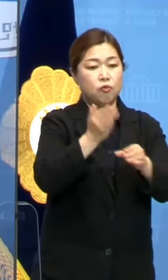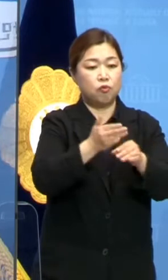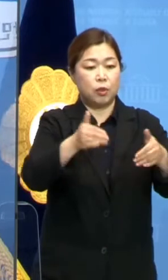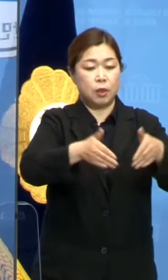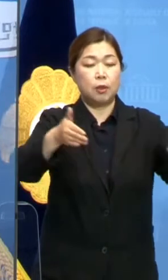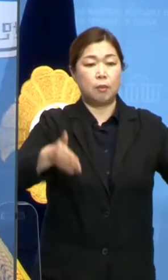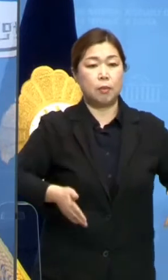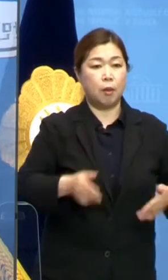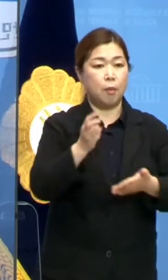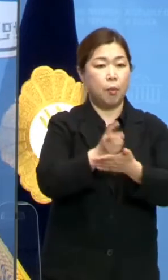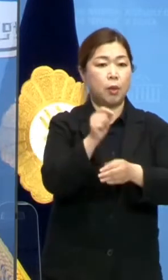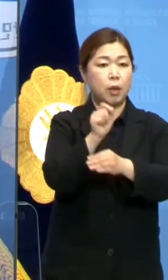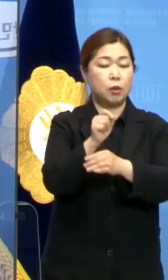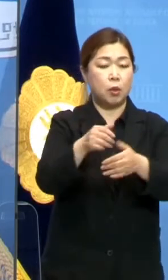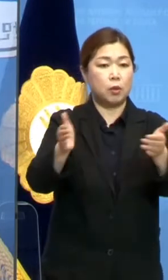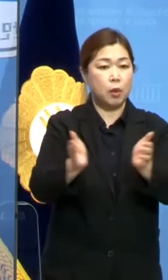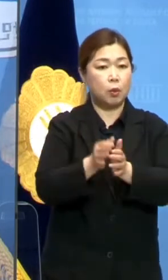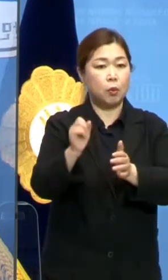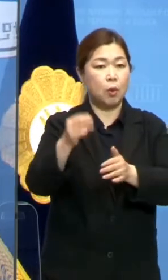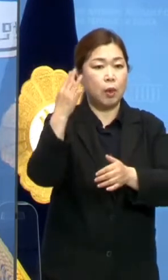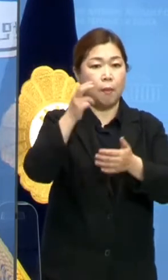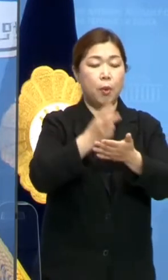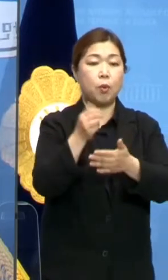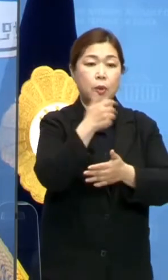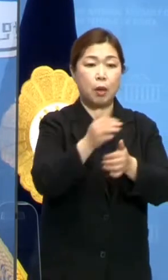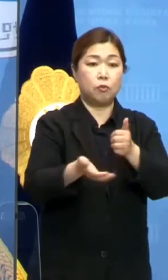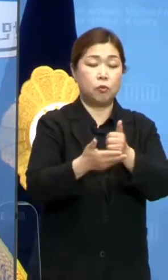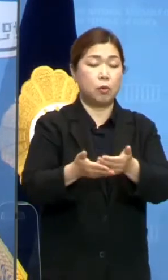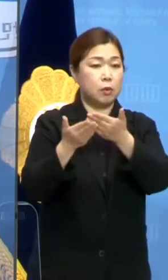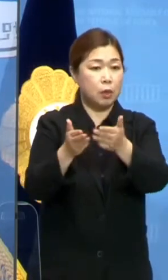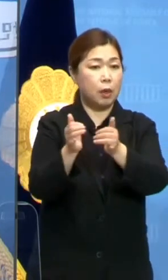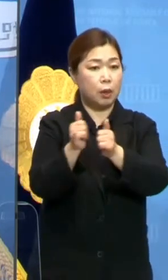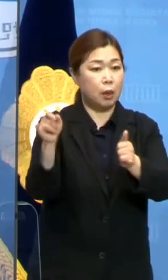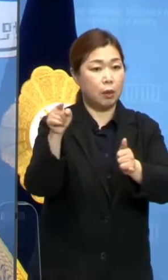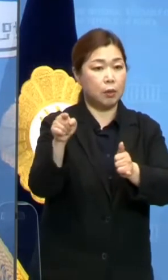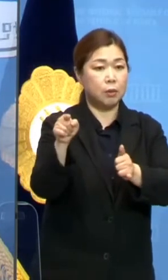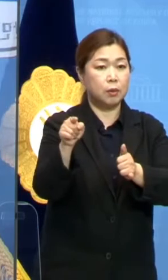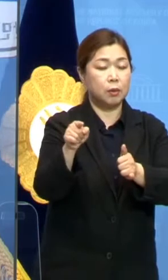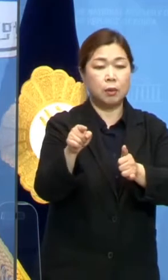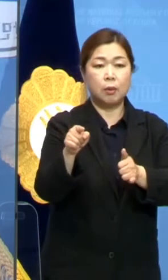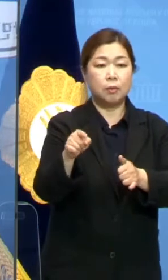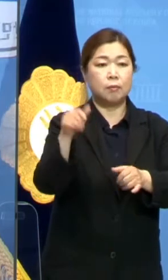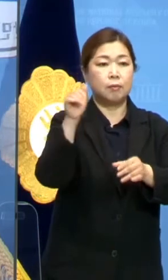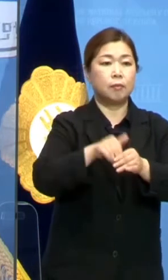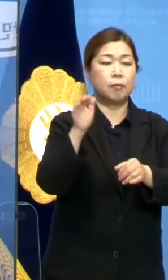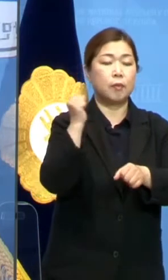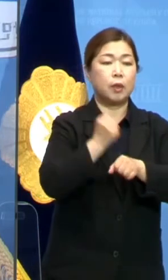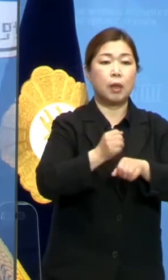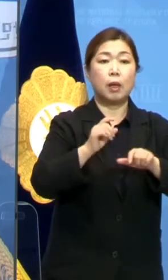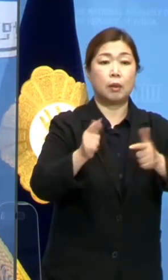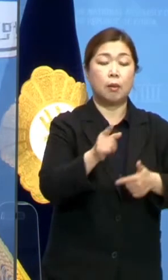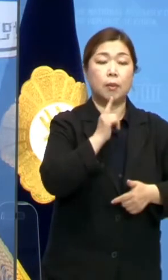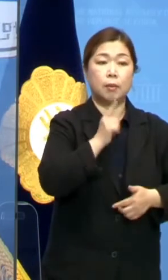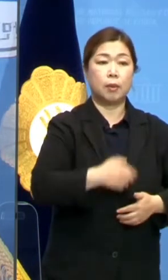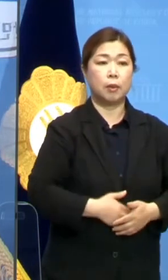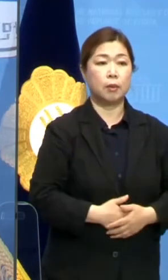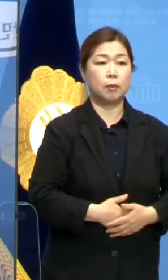있는 법원 행정처장과 대한변협회장이 추천한 후보들에게까지 비토권을 행사했다고